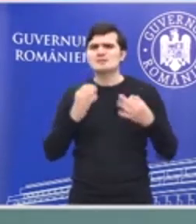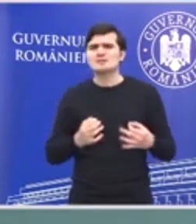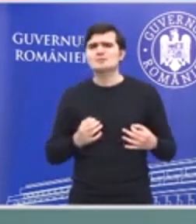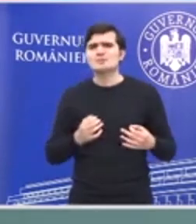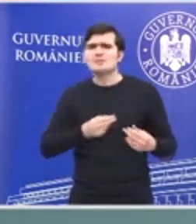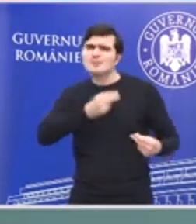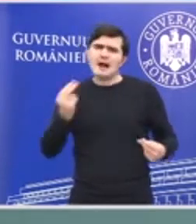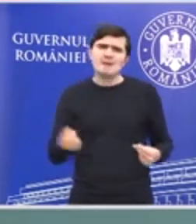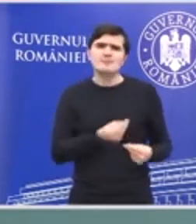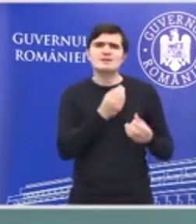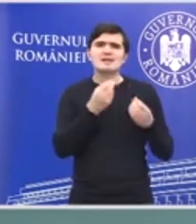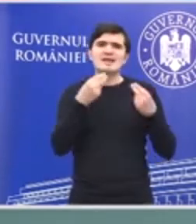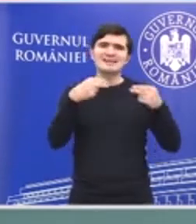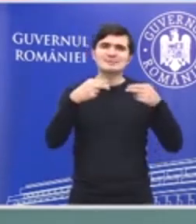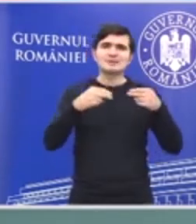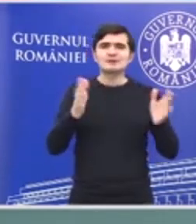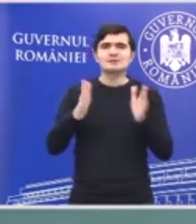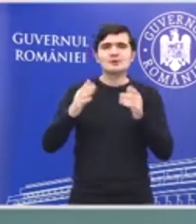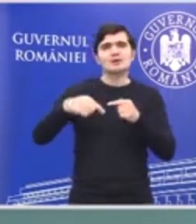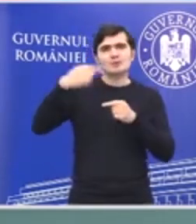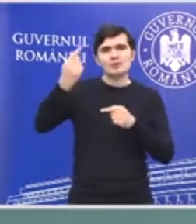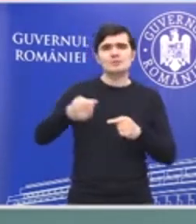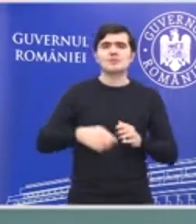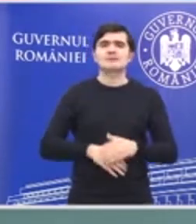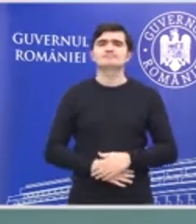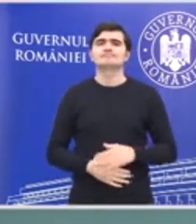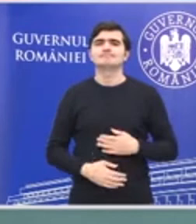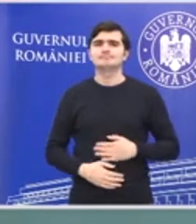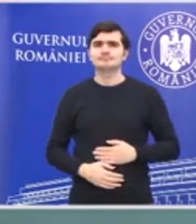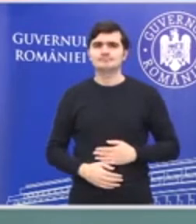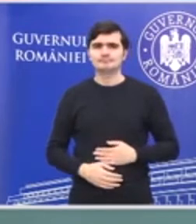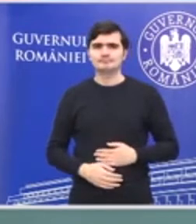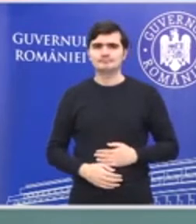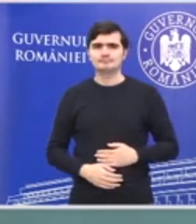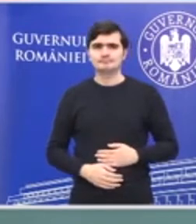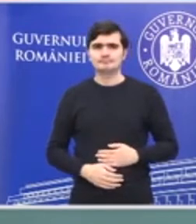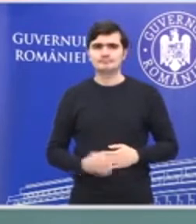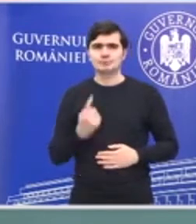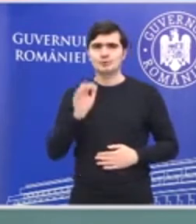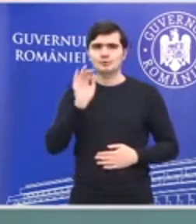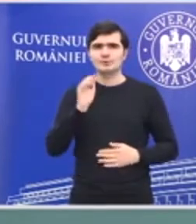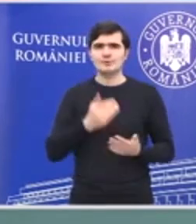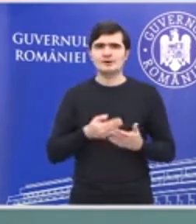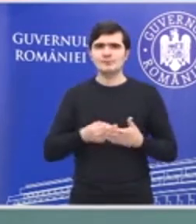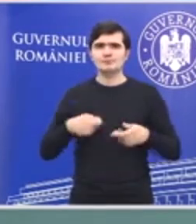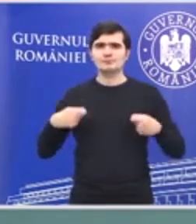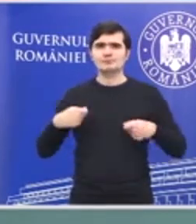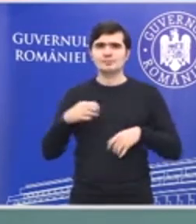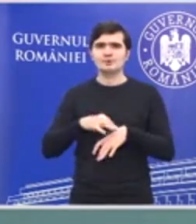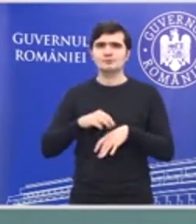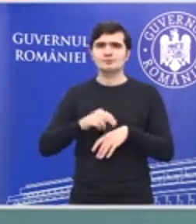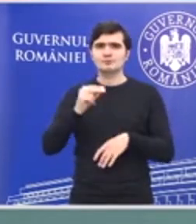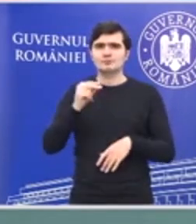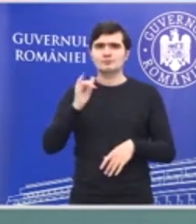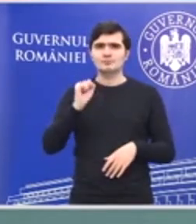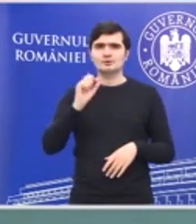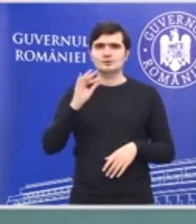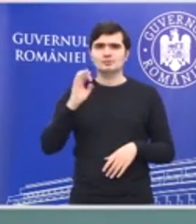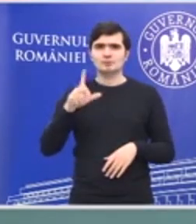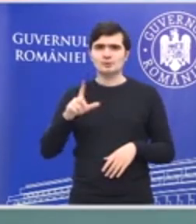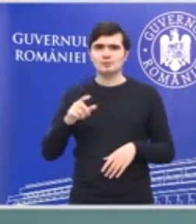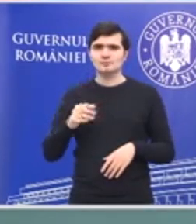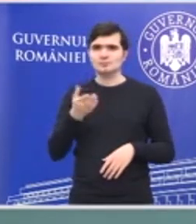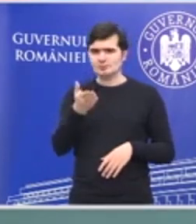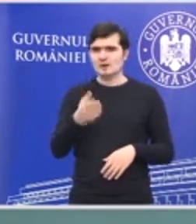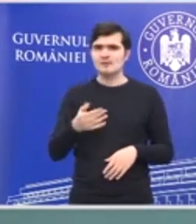mai bine definite în perioada imediat următoare. Înțeles, și o întrebare pentru doamna doctor Pistol. Luați în calcul, lucrați